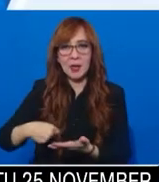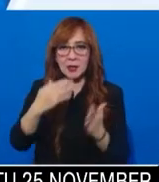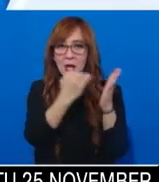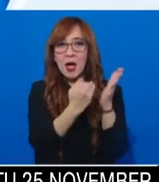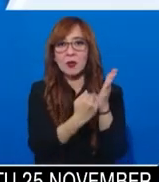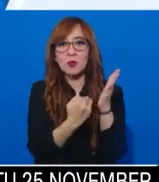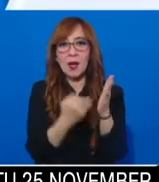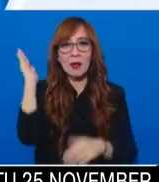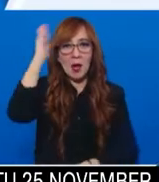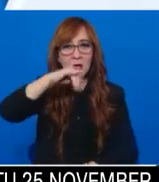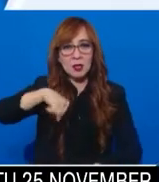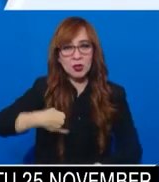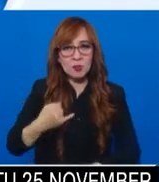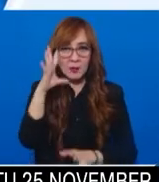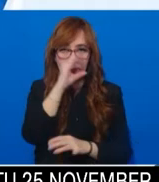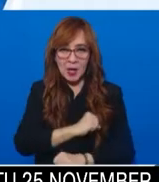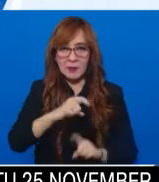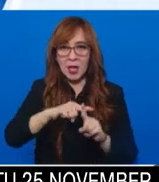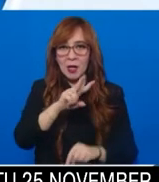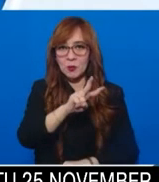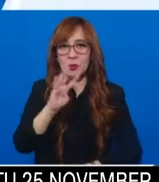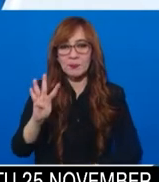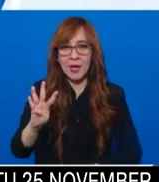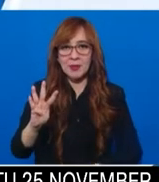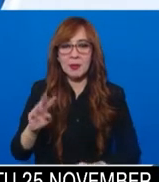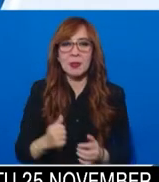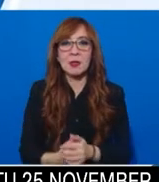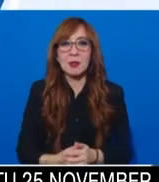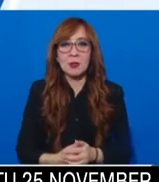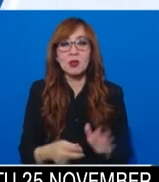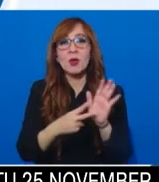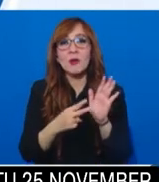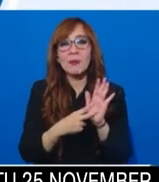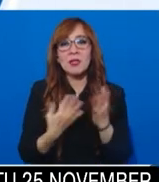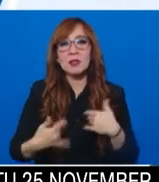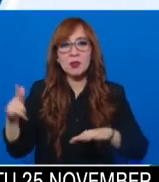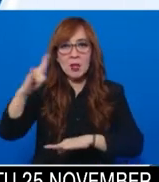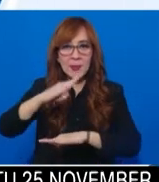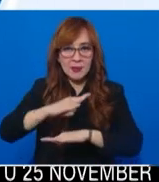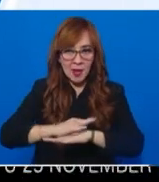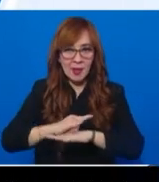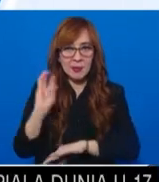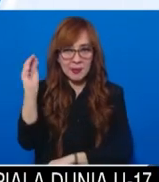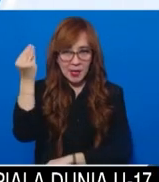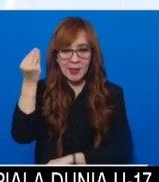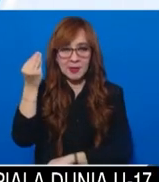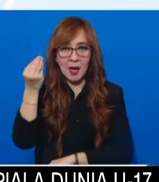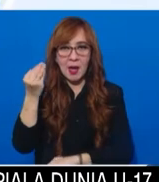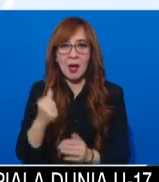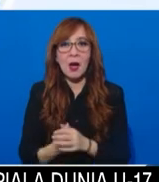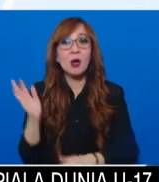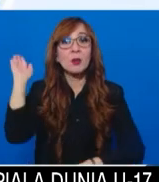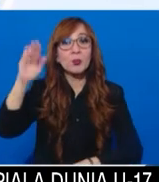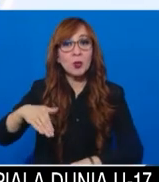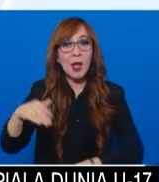Jumat malam 24 November setelah mendarat di Pangkalan Udara Halim Perdana Kusuma, Jakarta Timur, sekembali dari kunjungan kerja